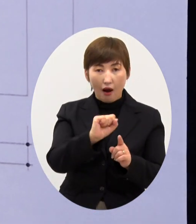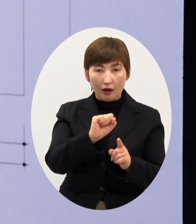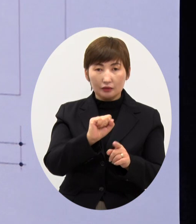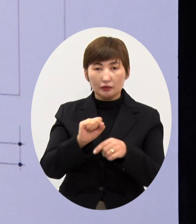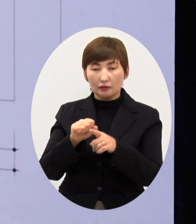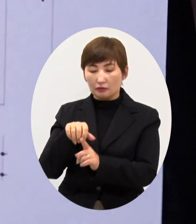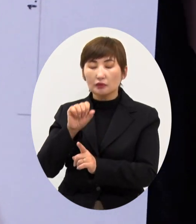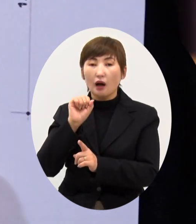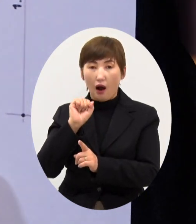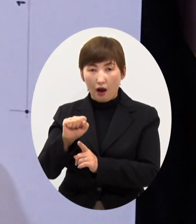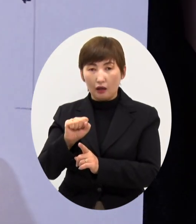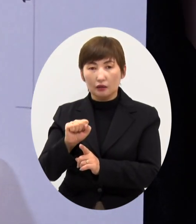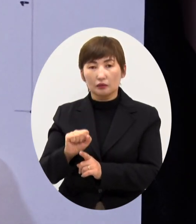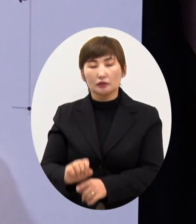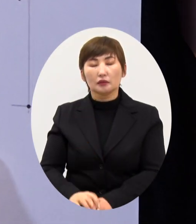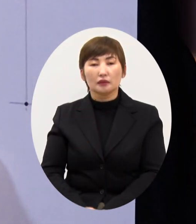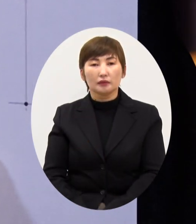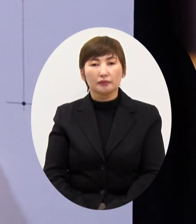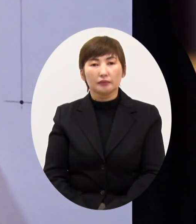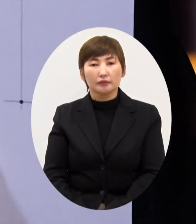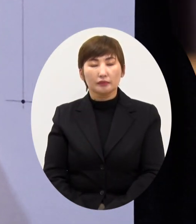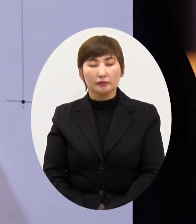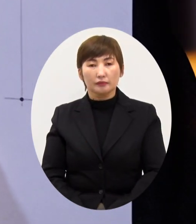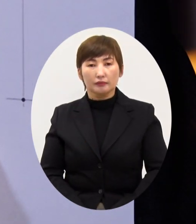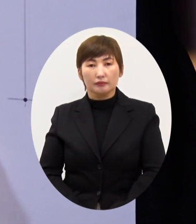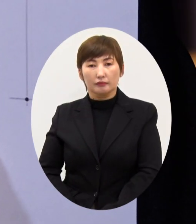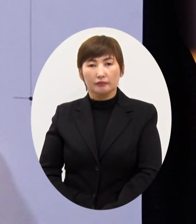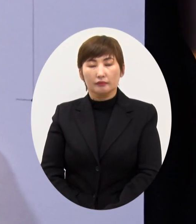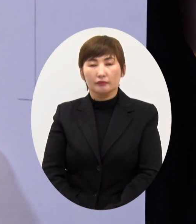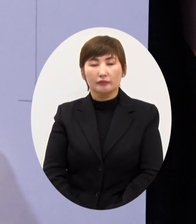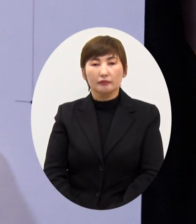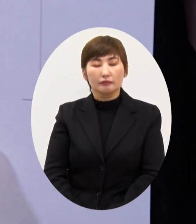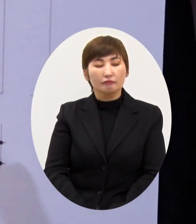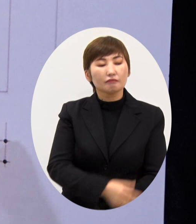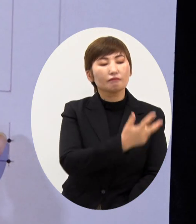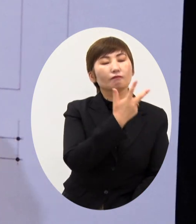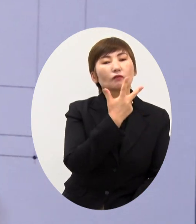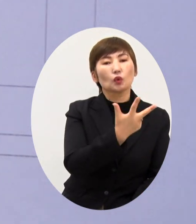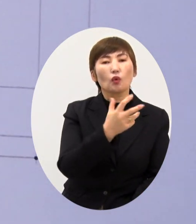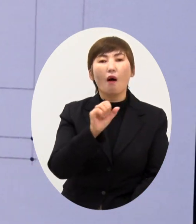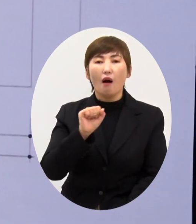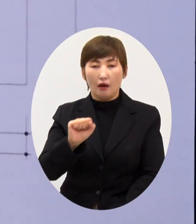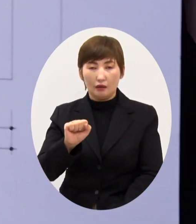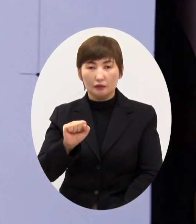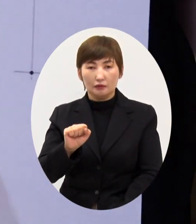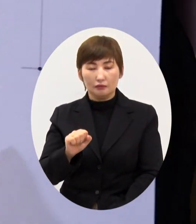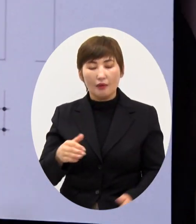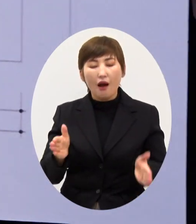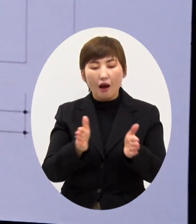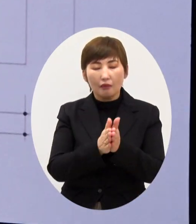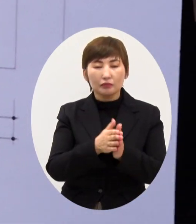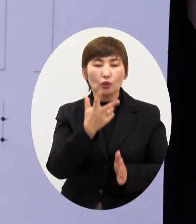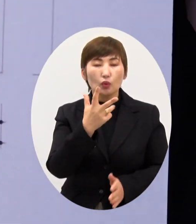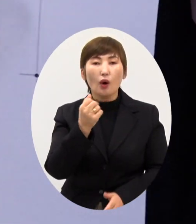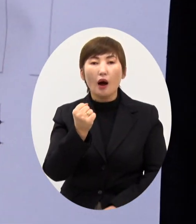доотх энэ хэмжээсийг 1 А. За энэ улаан өнгөний доотх энэ хэмжээсийг бас мөн 1 А гэж. Ингээд энэ 3 А учраас